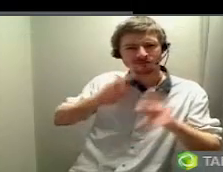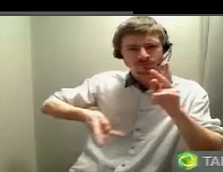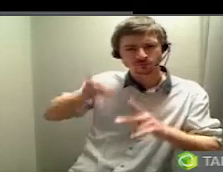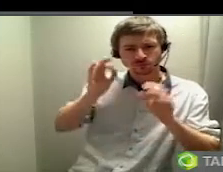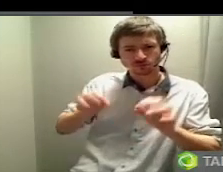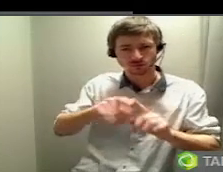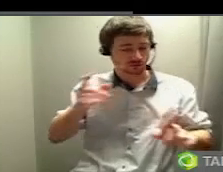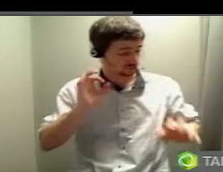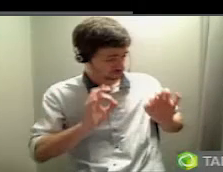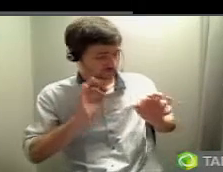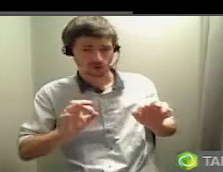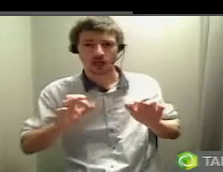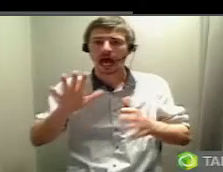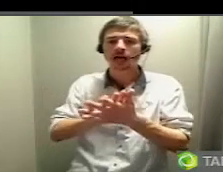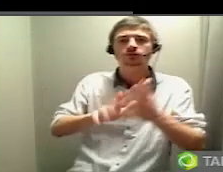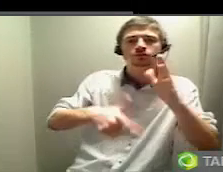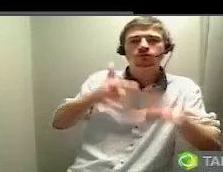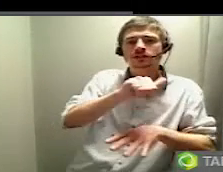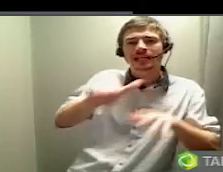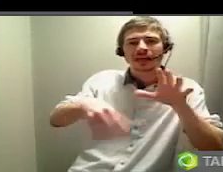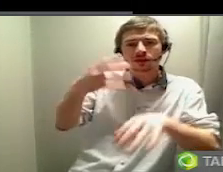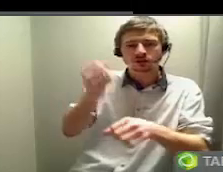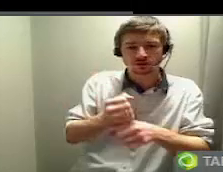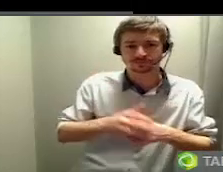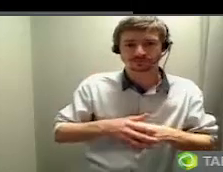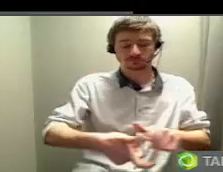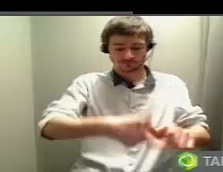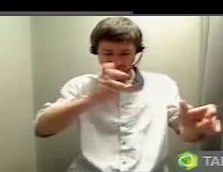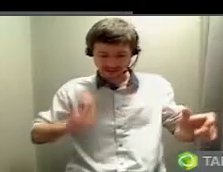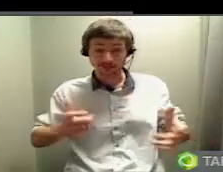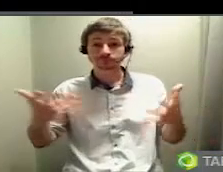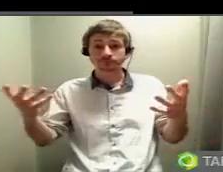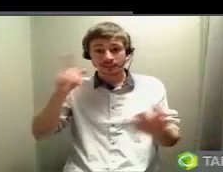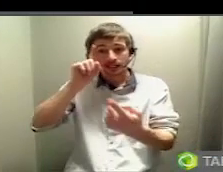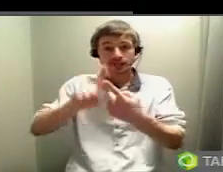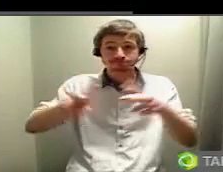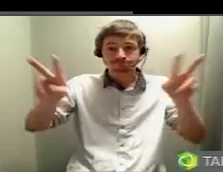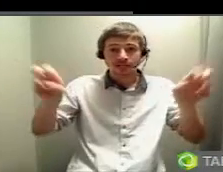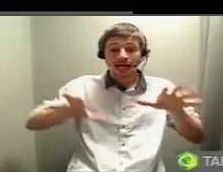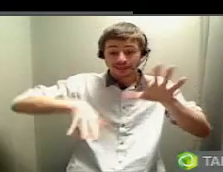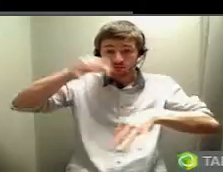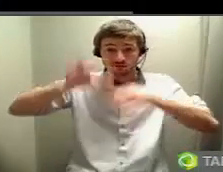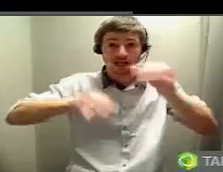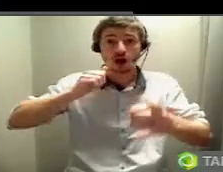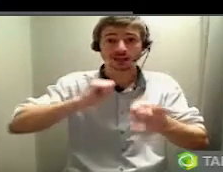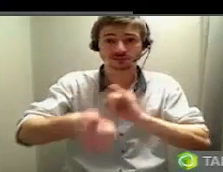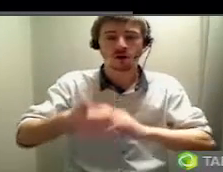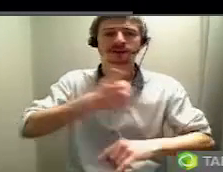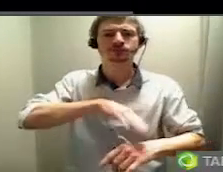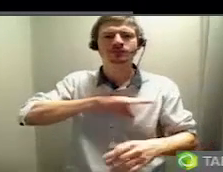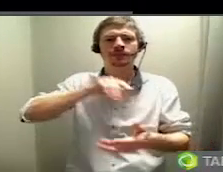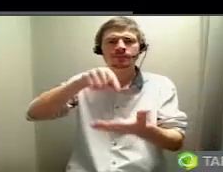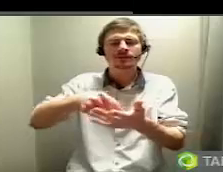avec faire découvrir le handisport, conseil communal des enfants de La Courneuve pour la ville de La Courneuve, et ils ont entre 10 et